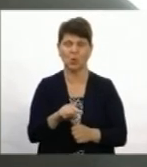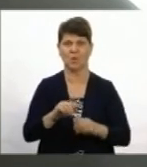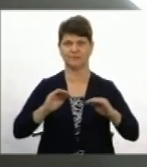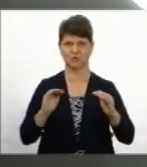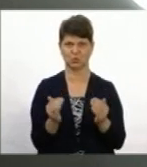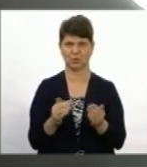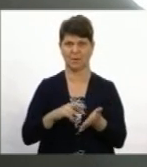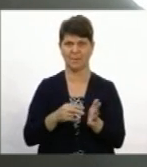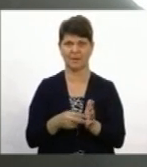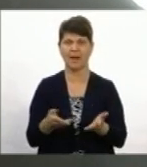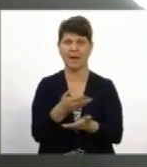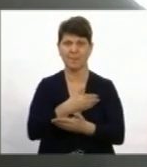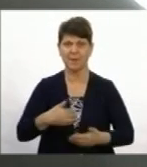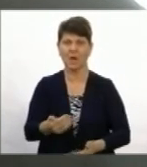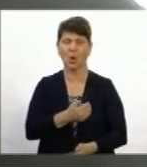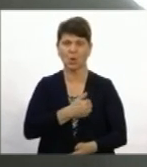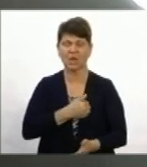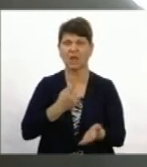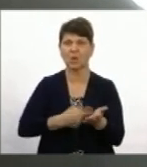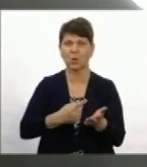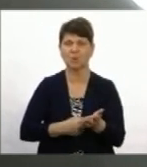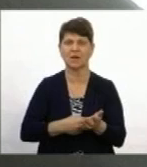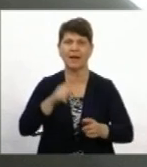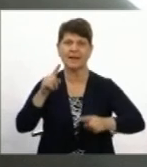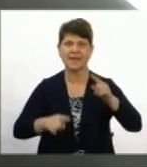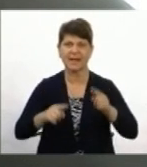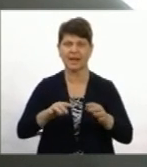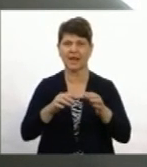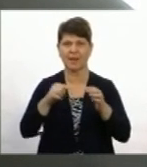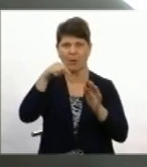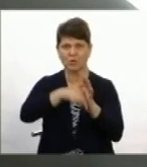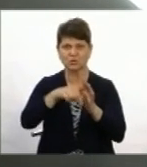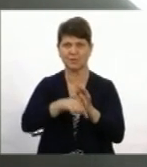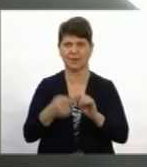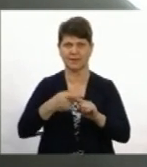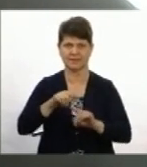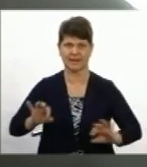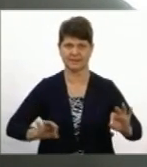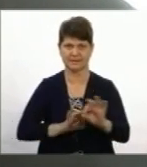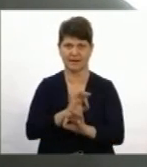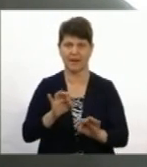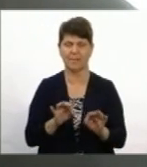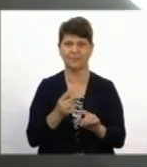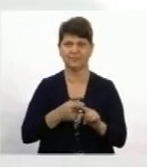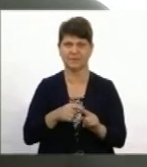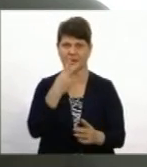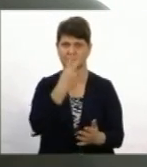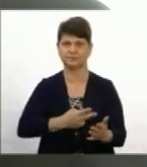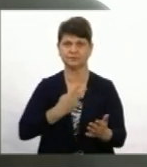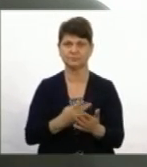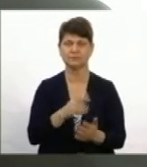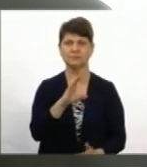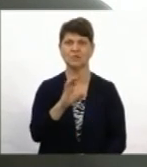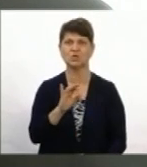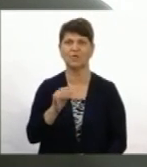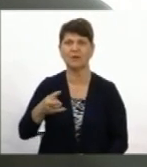ми хотіли б доказати, що деякі елементи могли би тільки поглиблити розуміння цієї схеми, цього зображення. Софія